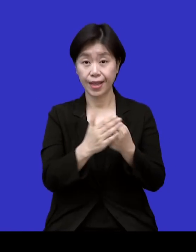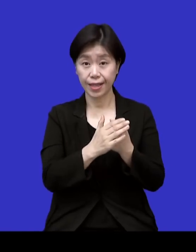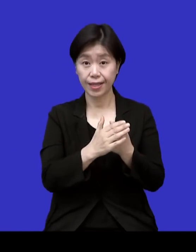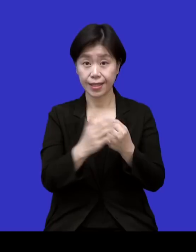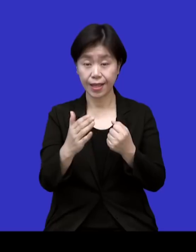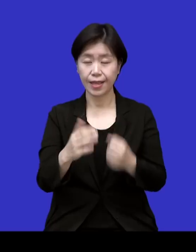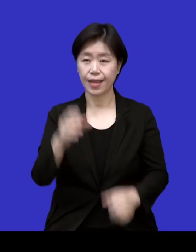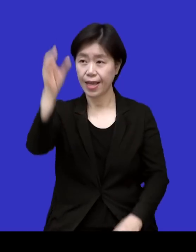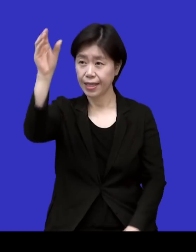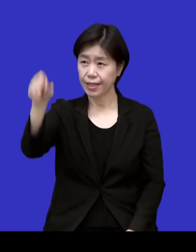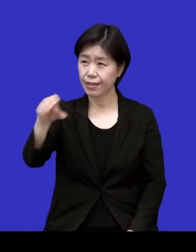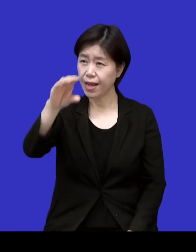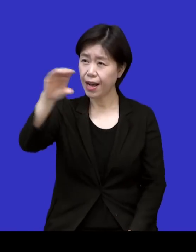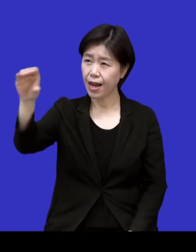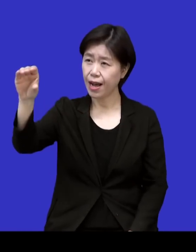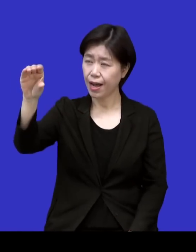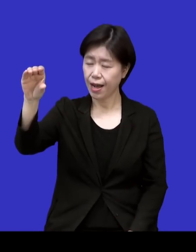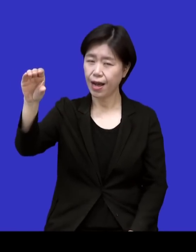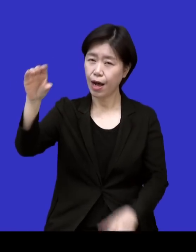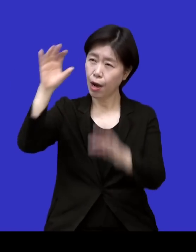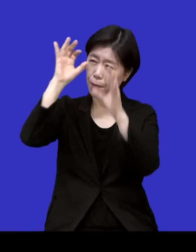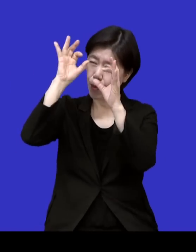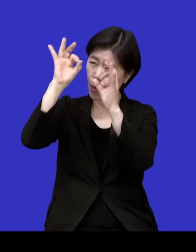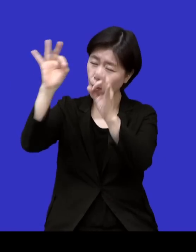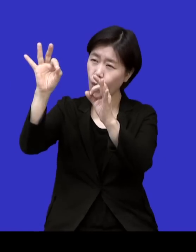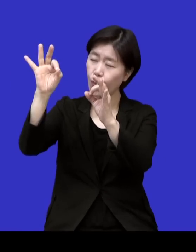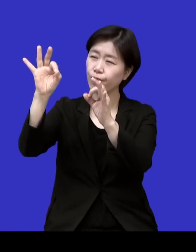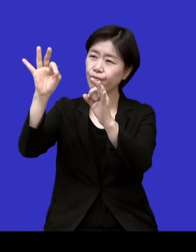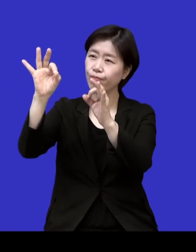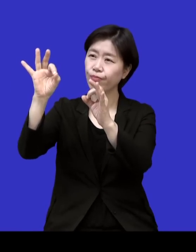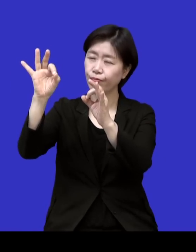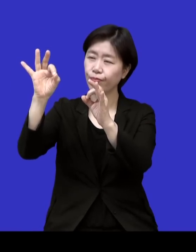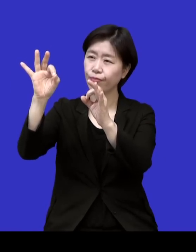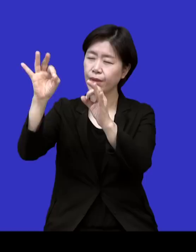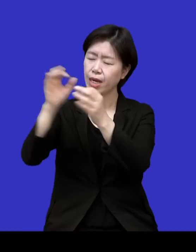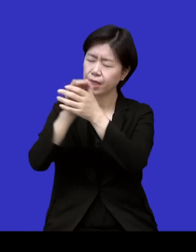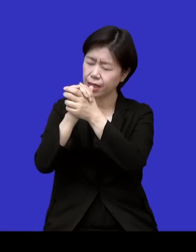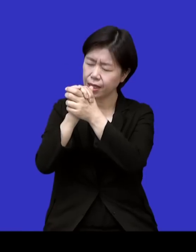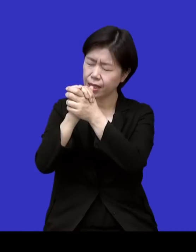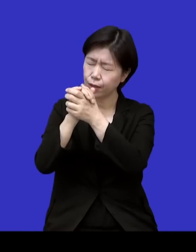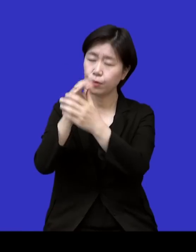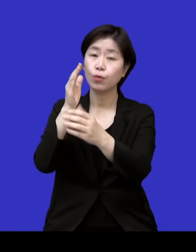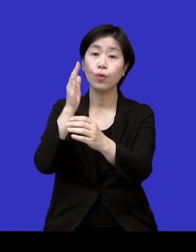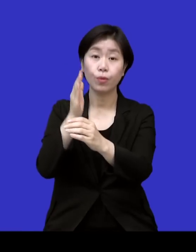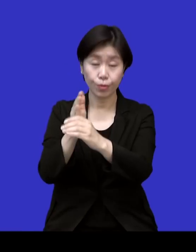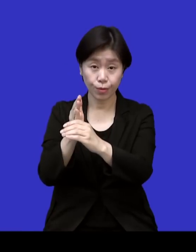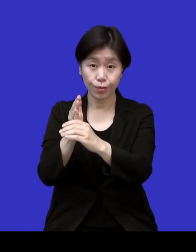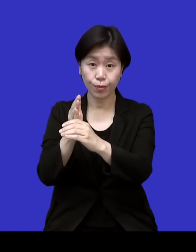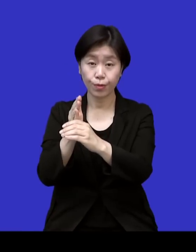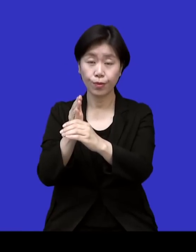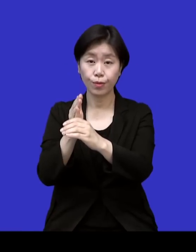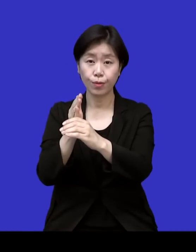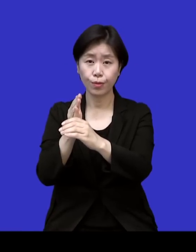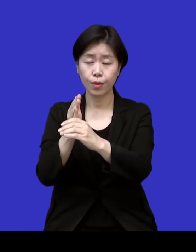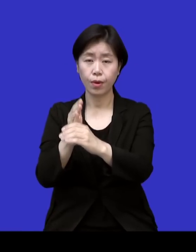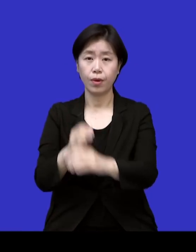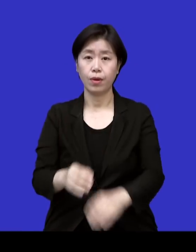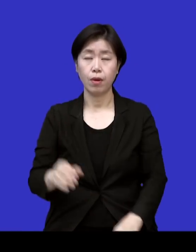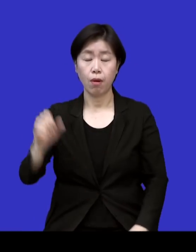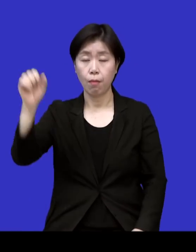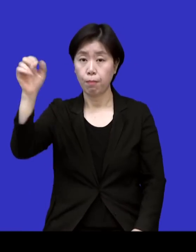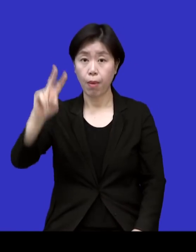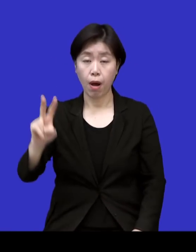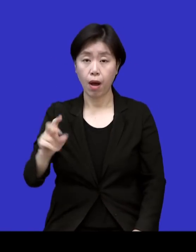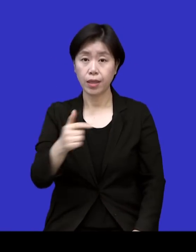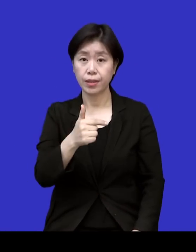그 십자가 앞에서 막 이렇게 그 토로하듯이 기도를 하는데 어디에서 굉장히